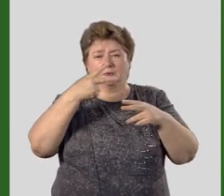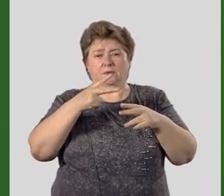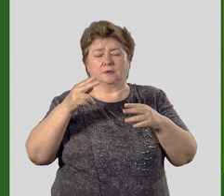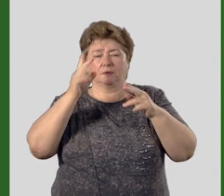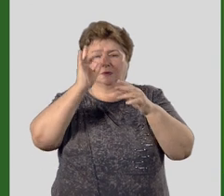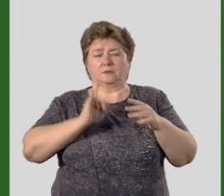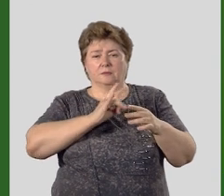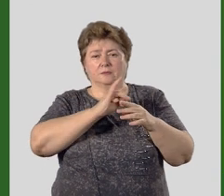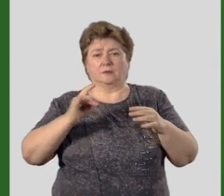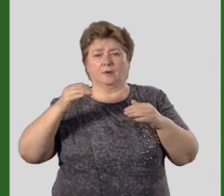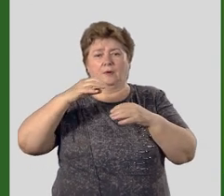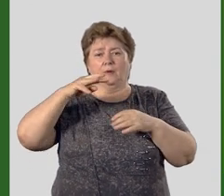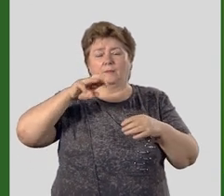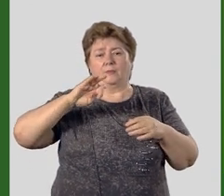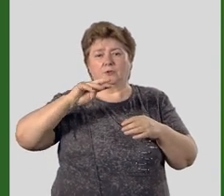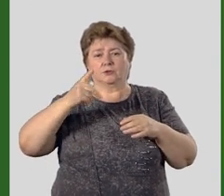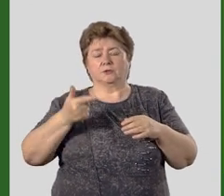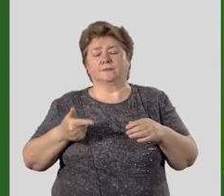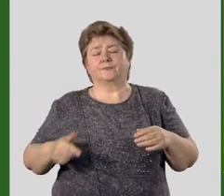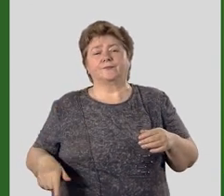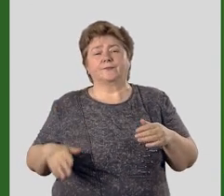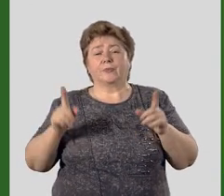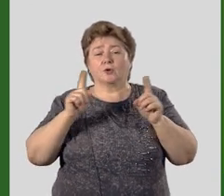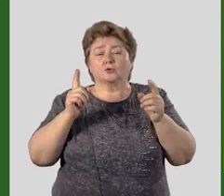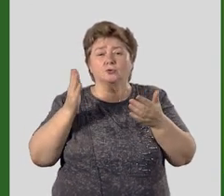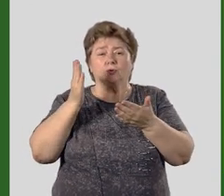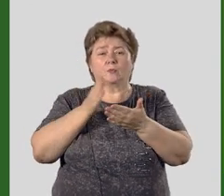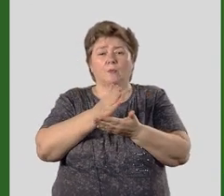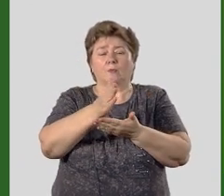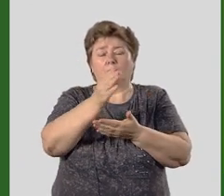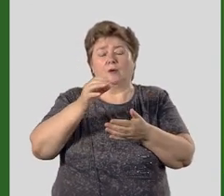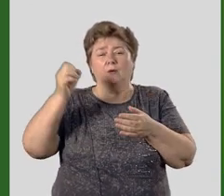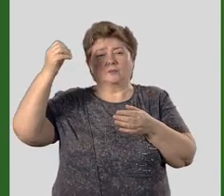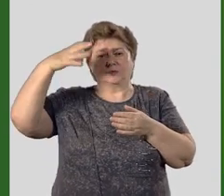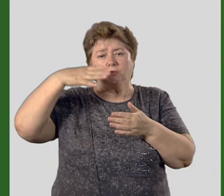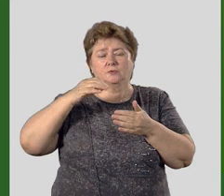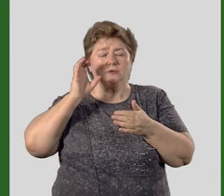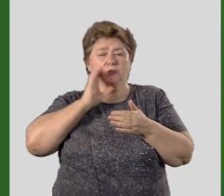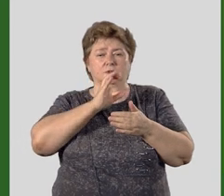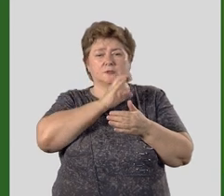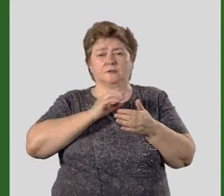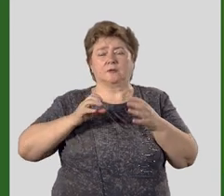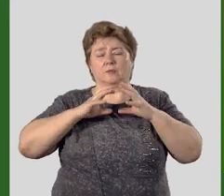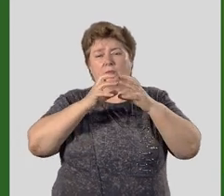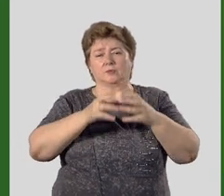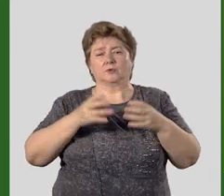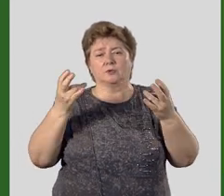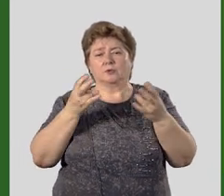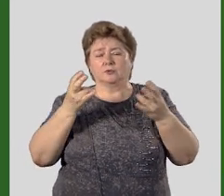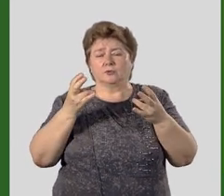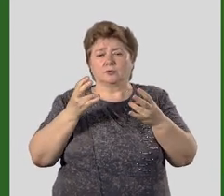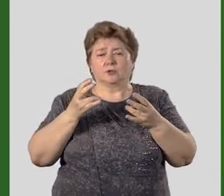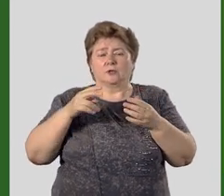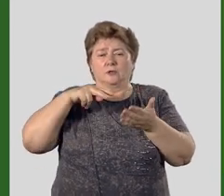церкви и мечети. Чтобы сориентироваться по Солнцу в северном полушарии, нужно в